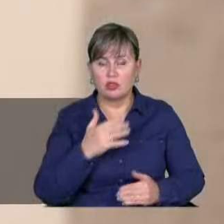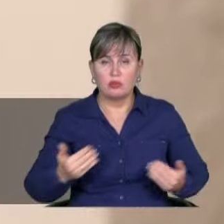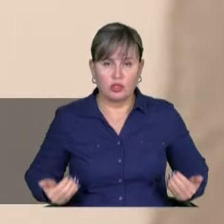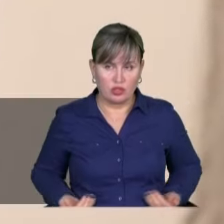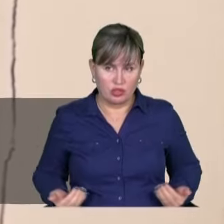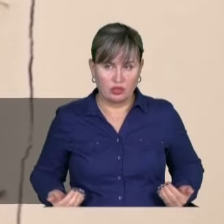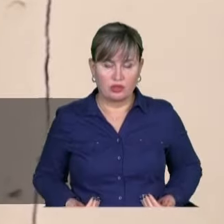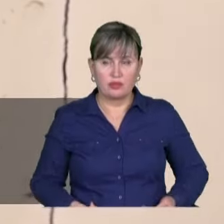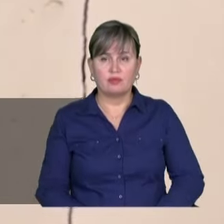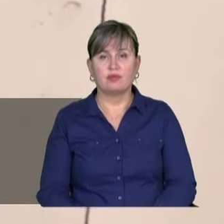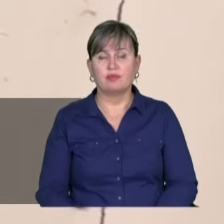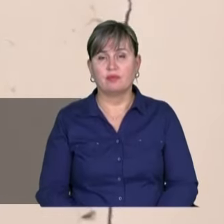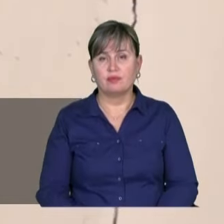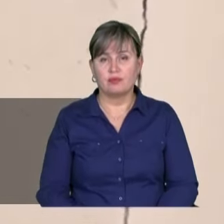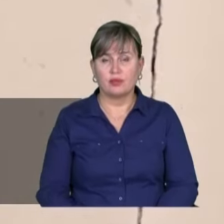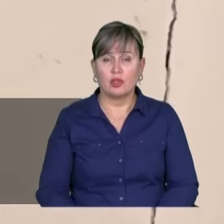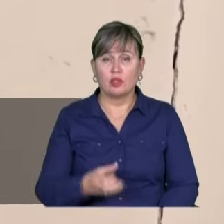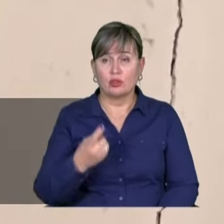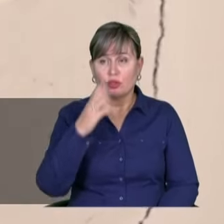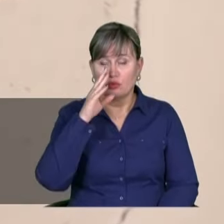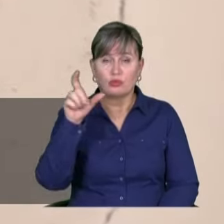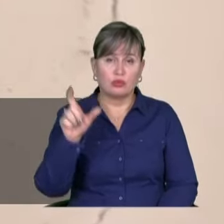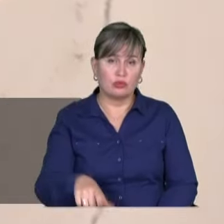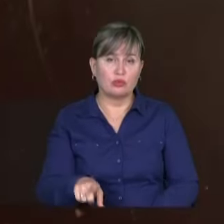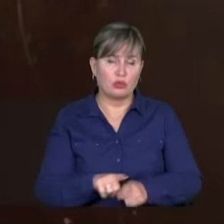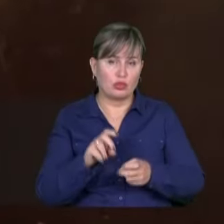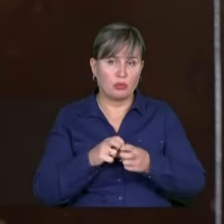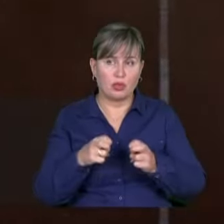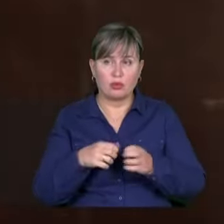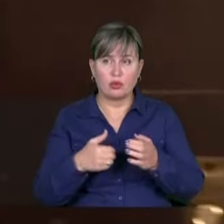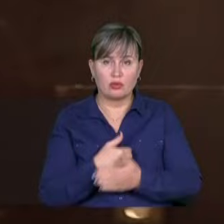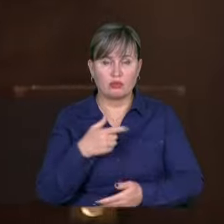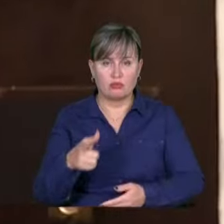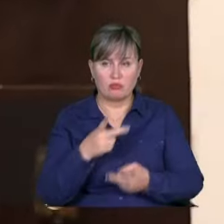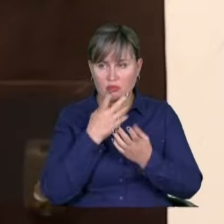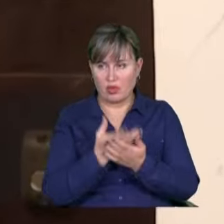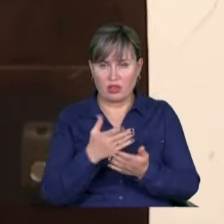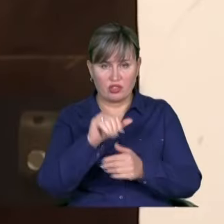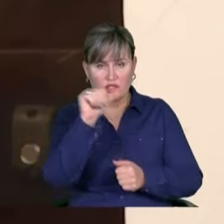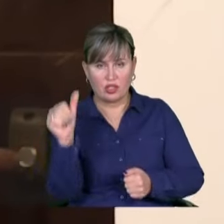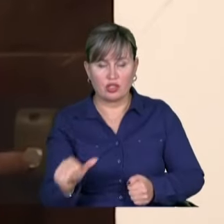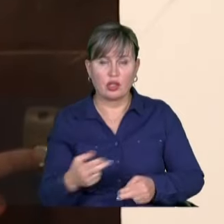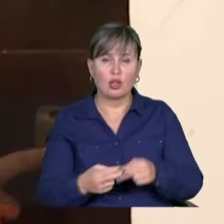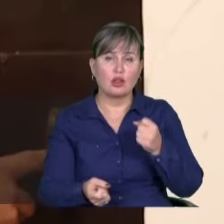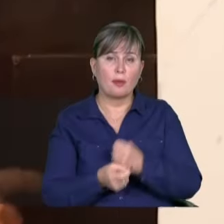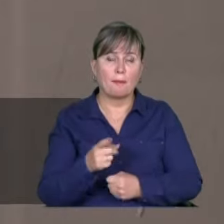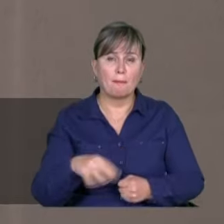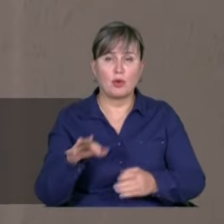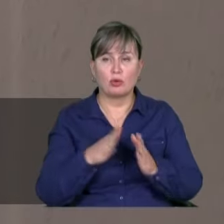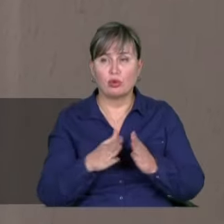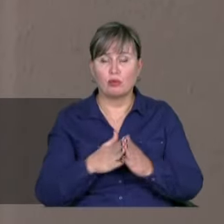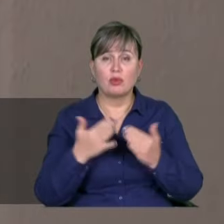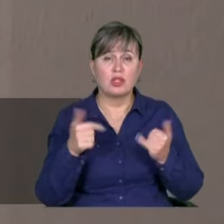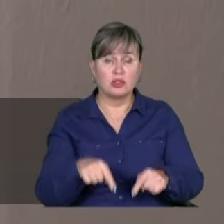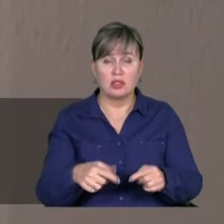жить. Михаил Милютин – еще один житель проблемной новостройки. Он с досадой показывает трещины, которые появились по всему дому. Здесь